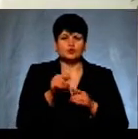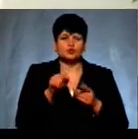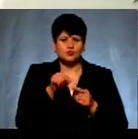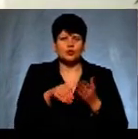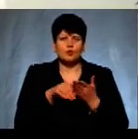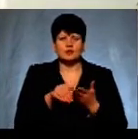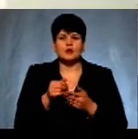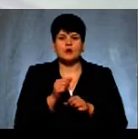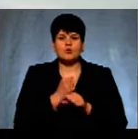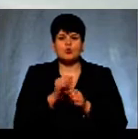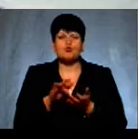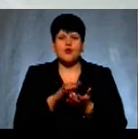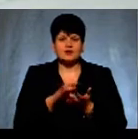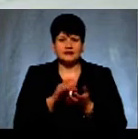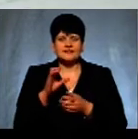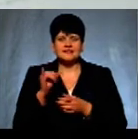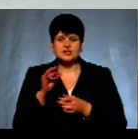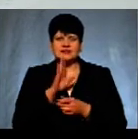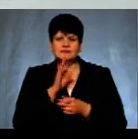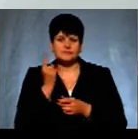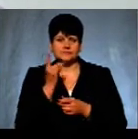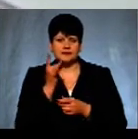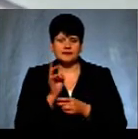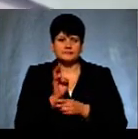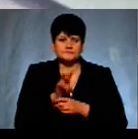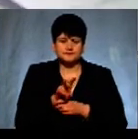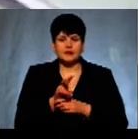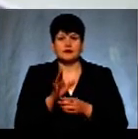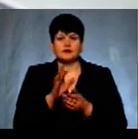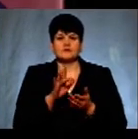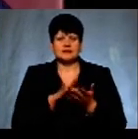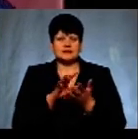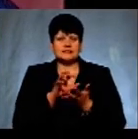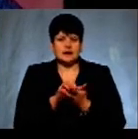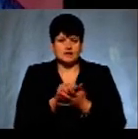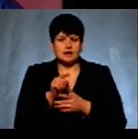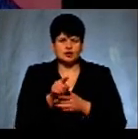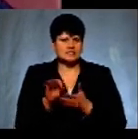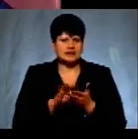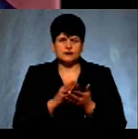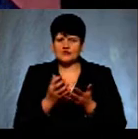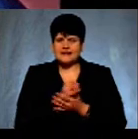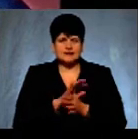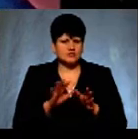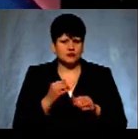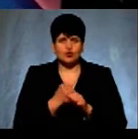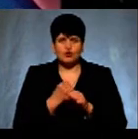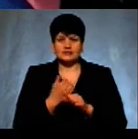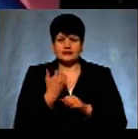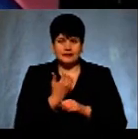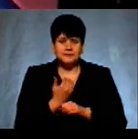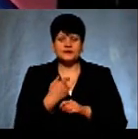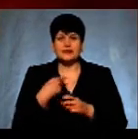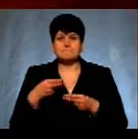роботу бухгалтера. У січні дівчина вперше зверталася до працівників служби зайнятості. Оскільки тоді відразу не знайшли для неї робочого місця,